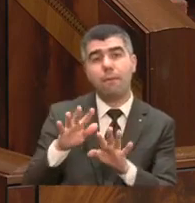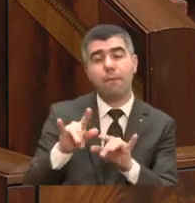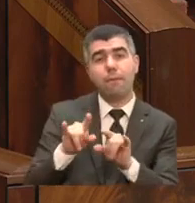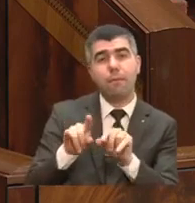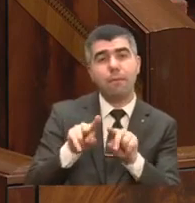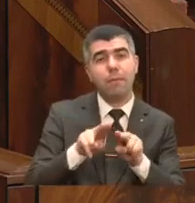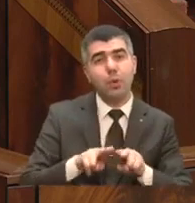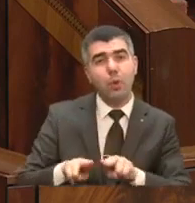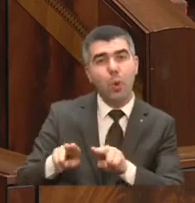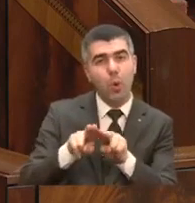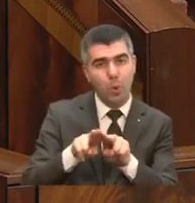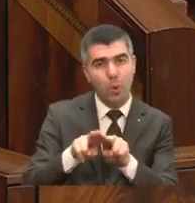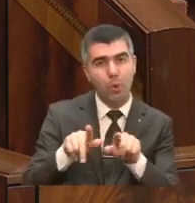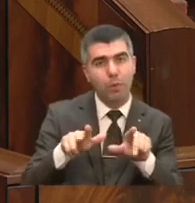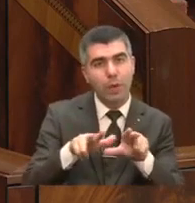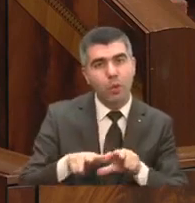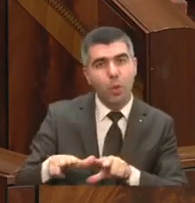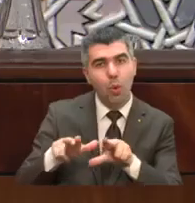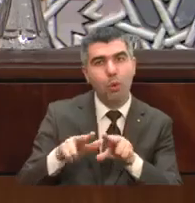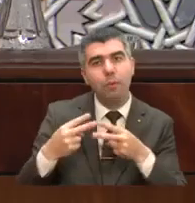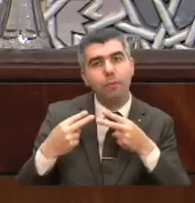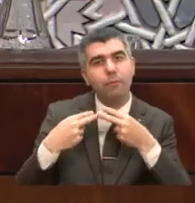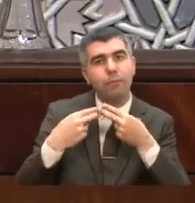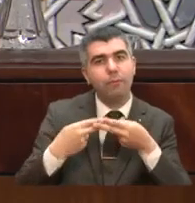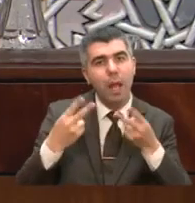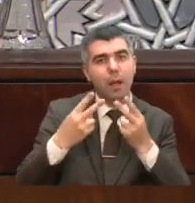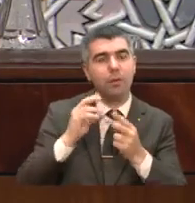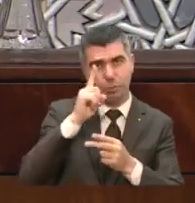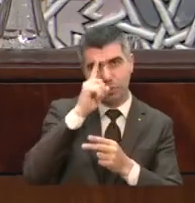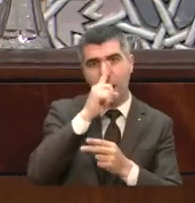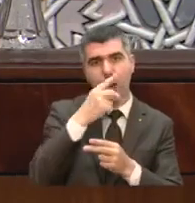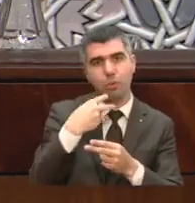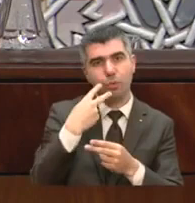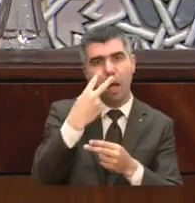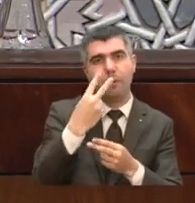حماية. شكرا. شكرا.